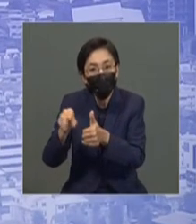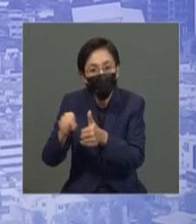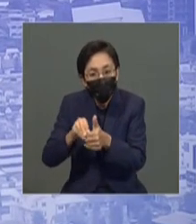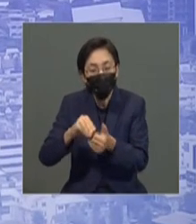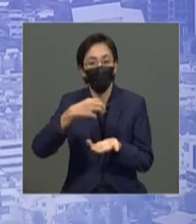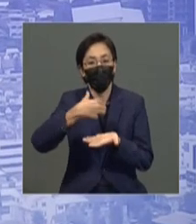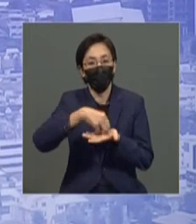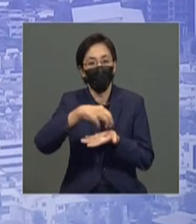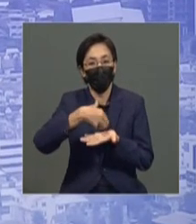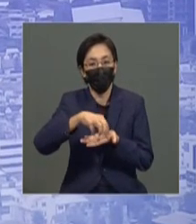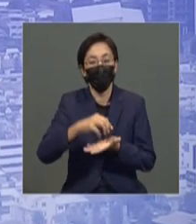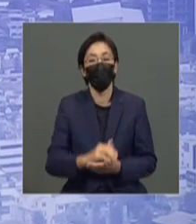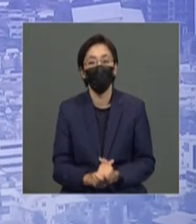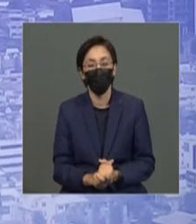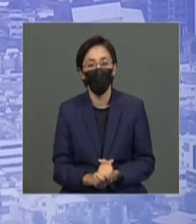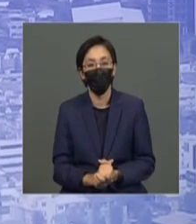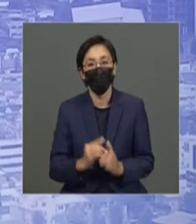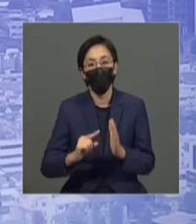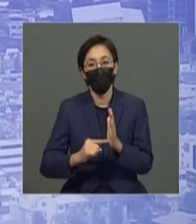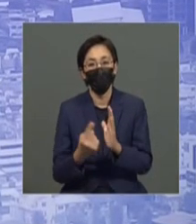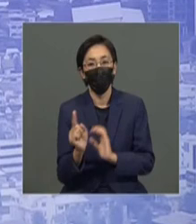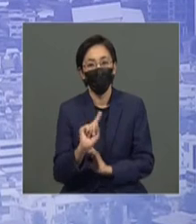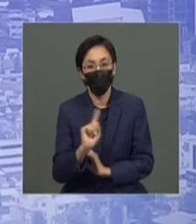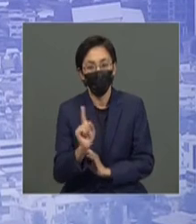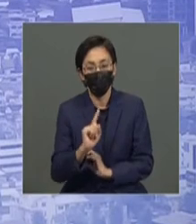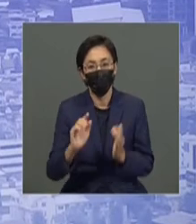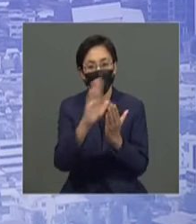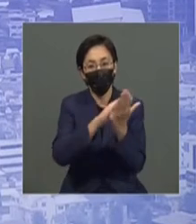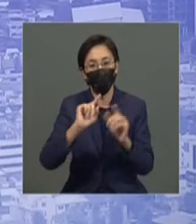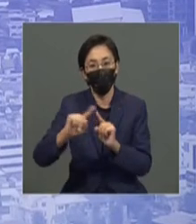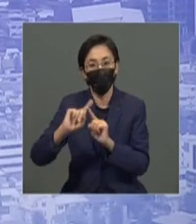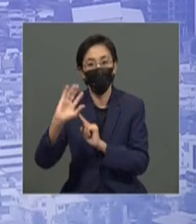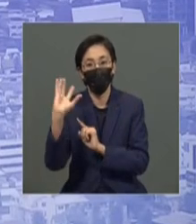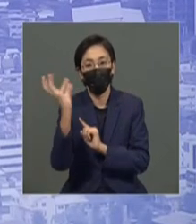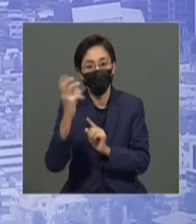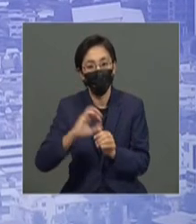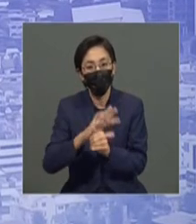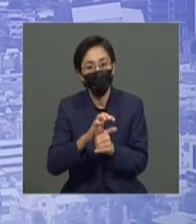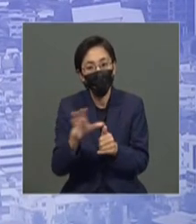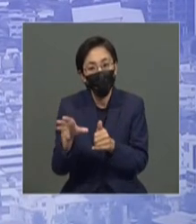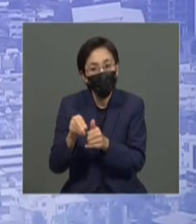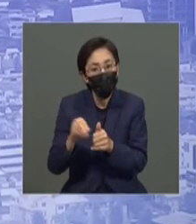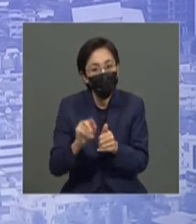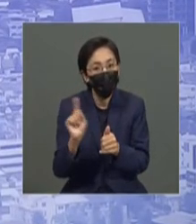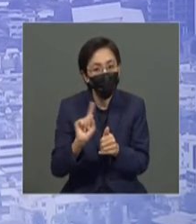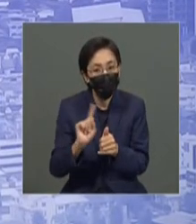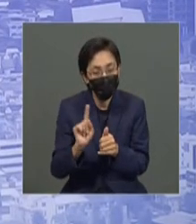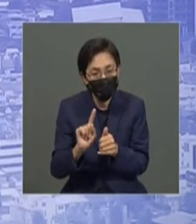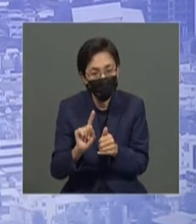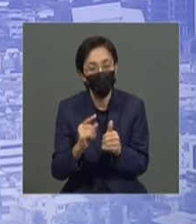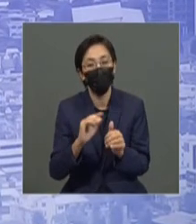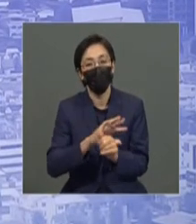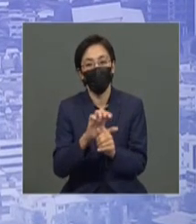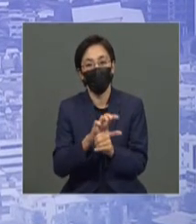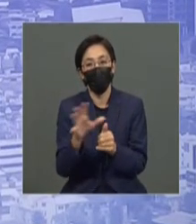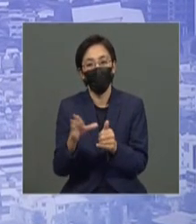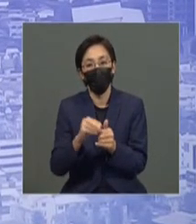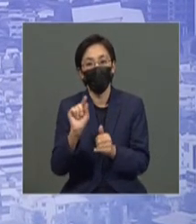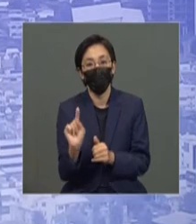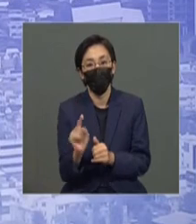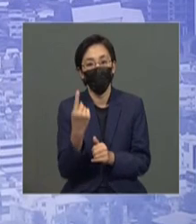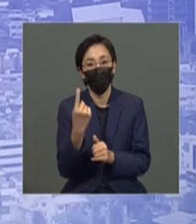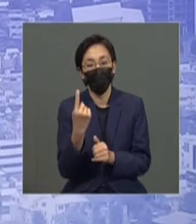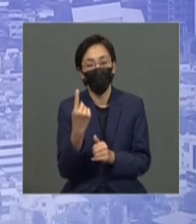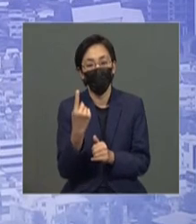นิดหนึ่งนะคะก็ไปเริ่มกันที่สถานการณ์โลกนะคะในวันนี้มีรายงานยอดผู้ติดเชื้อรายให